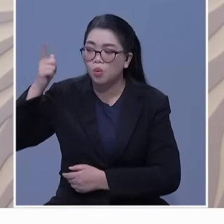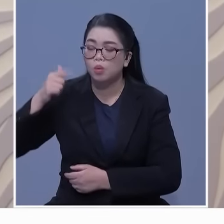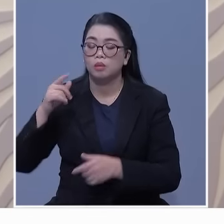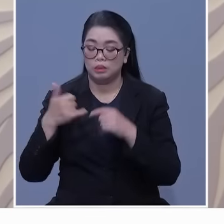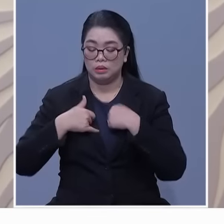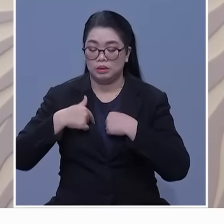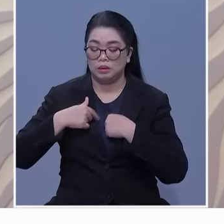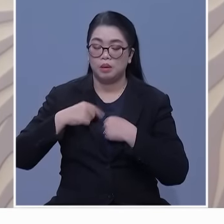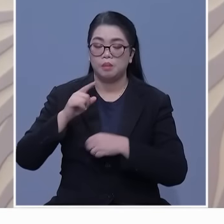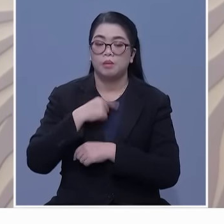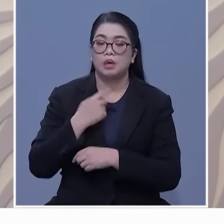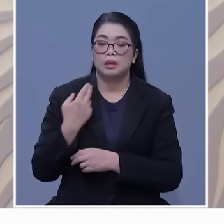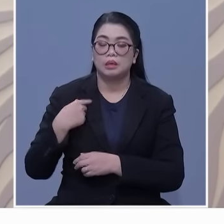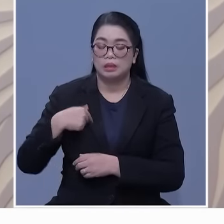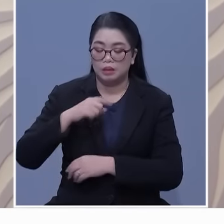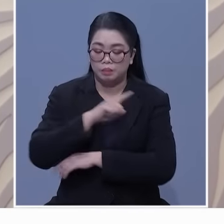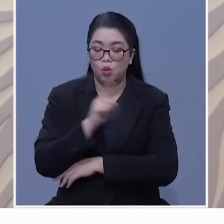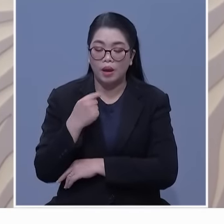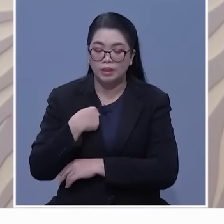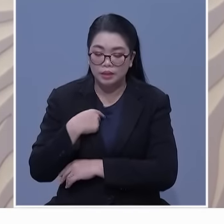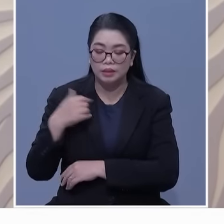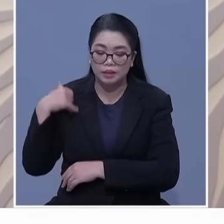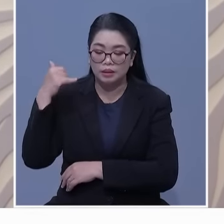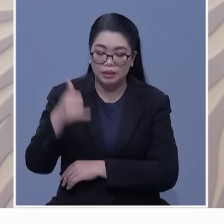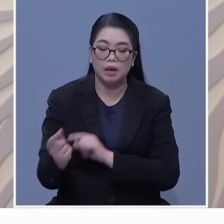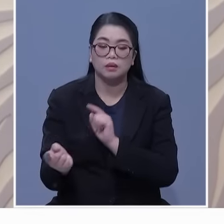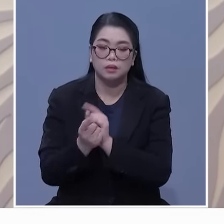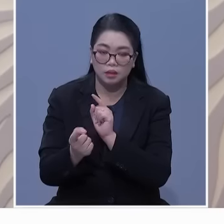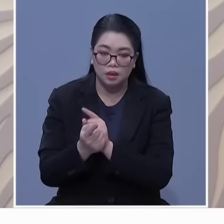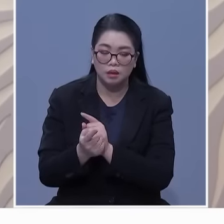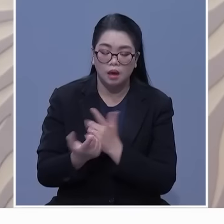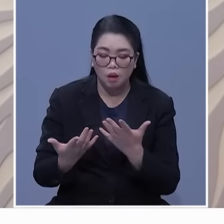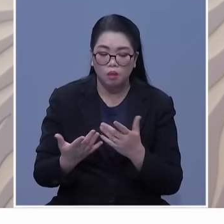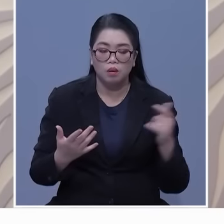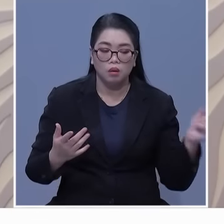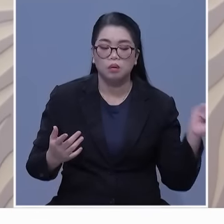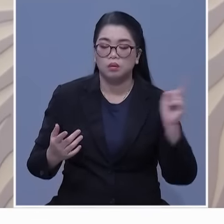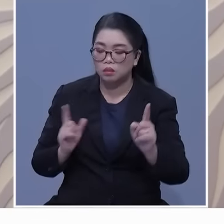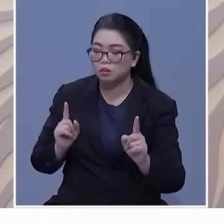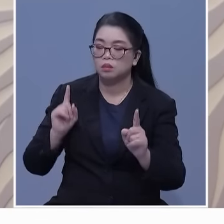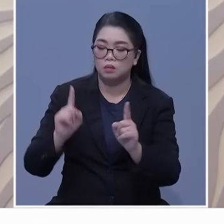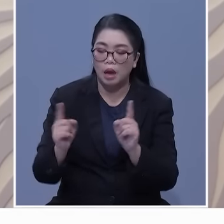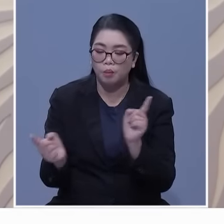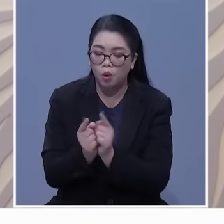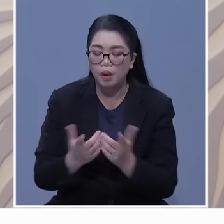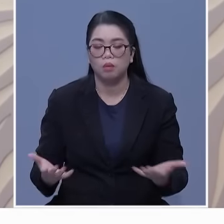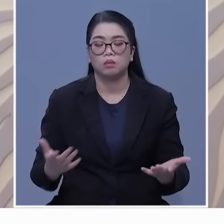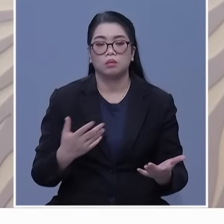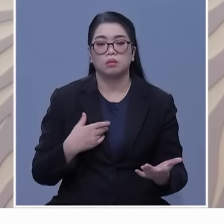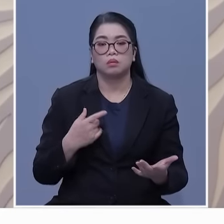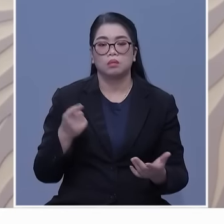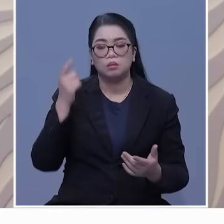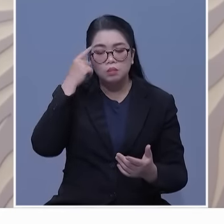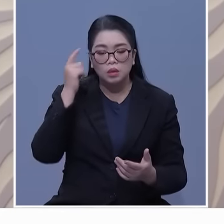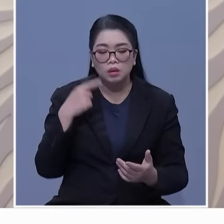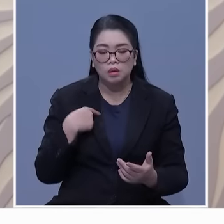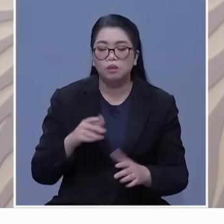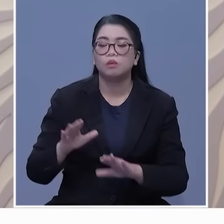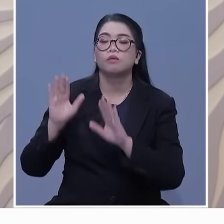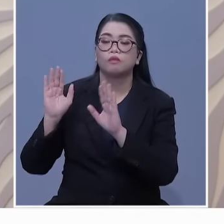เจอต่างคนต่างเข้าใจผิดก็ไปเจอกันนะครับก็เท่านั้นแหละไม่ต้องให้ราคาพี่วันบอกว่าฝากด้ว